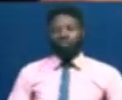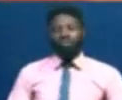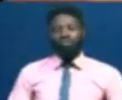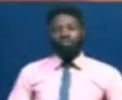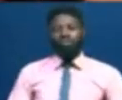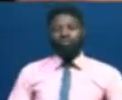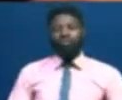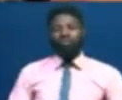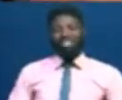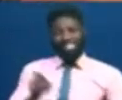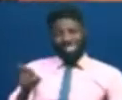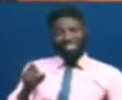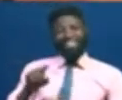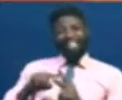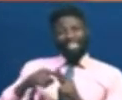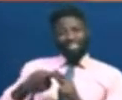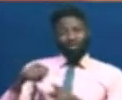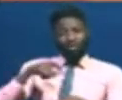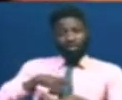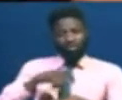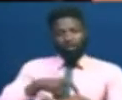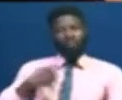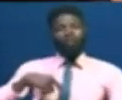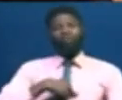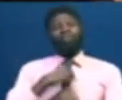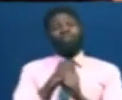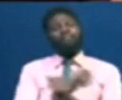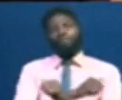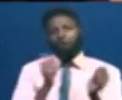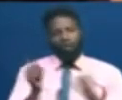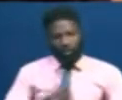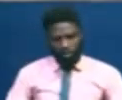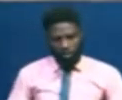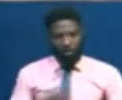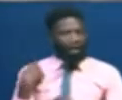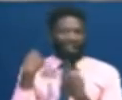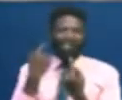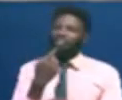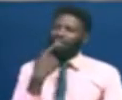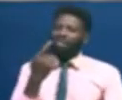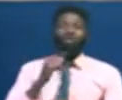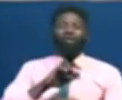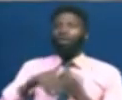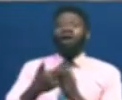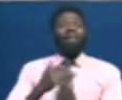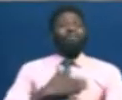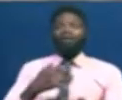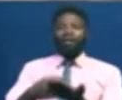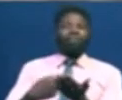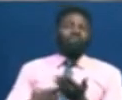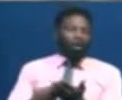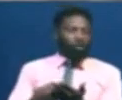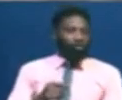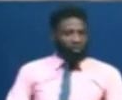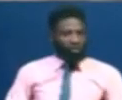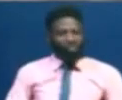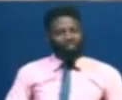sababu nimekuwa nikisema katika mijadala yangu yote. Numbers do not lie.